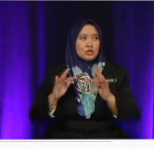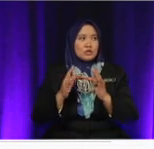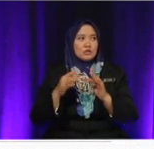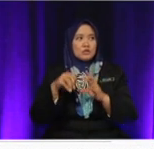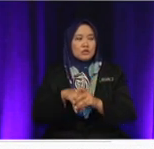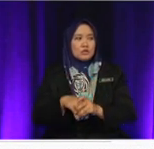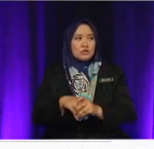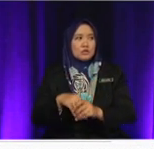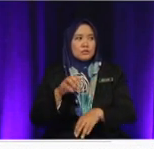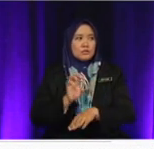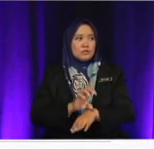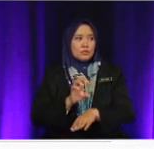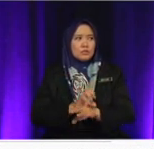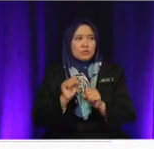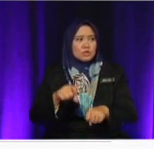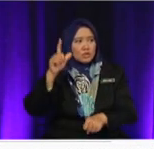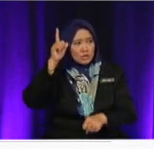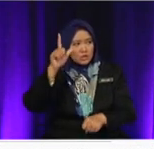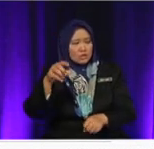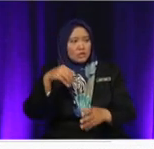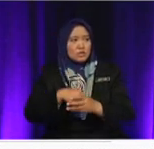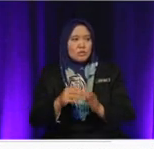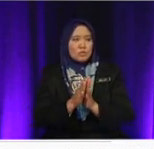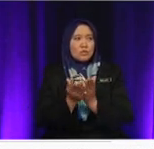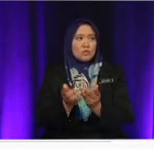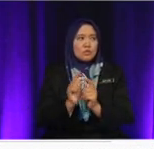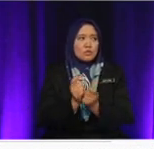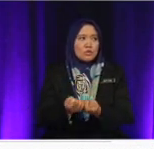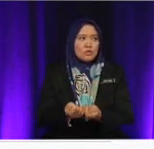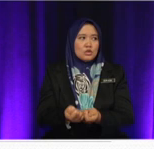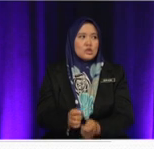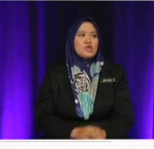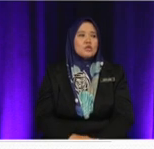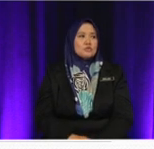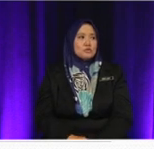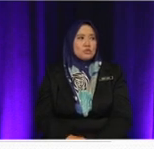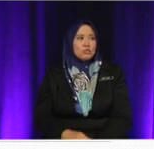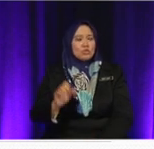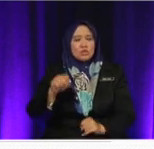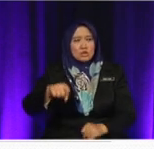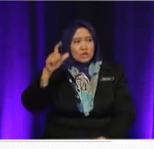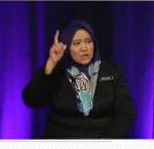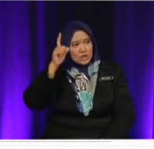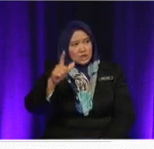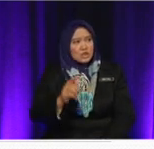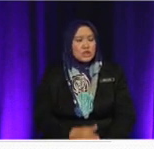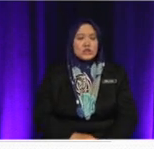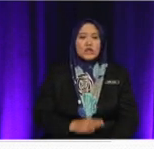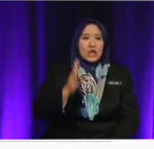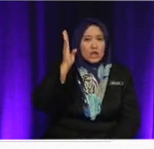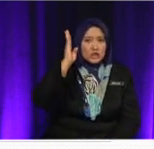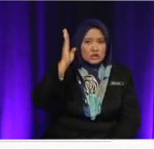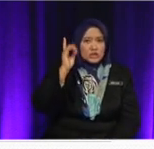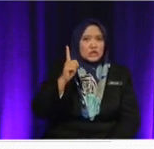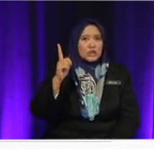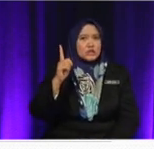103 hingga 104, sebenarnya yang diterangkan tadi. Kemudian kelemahan gaya pimpinan autokratik ada 5 isi yang kena pilih. Boleh rujuk